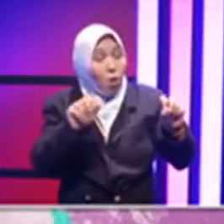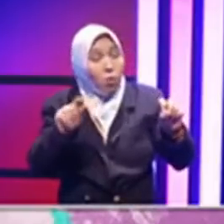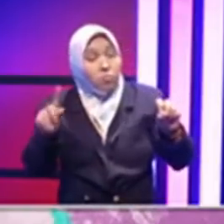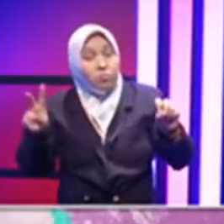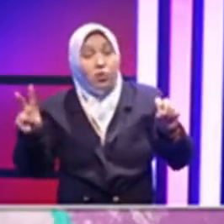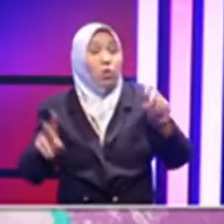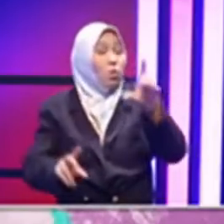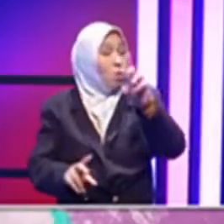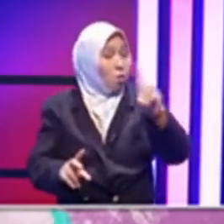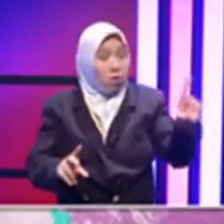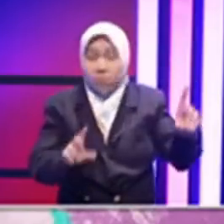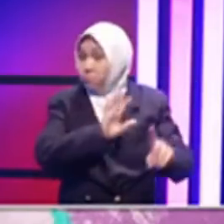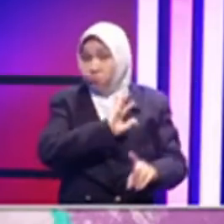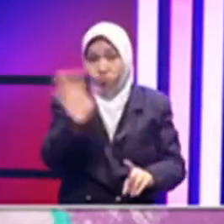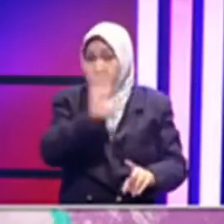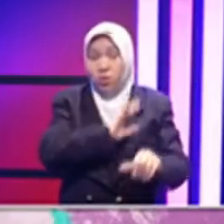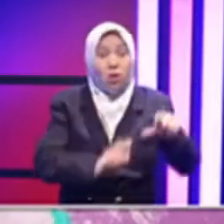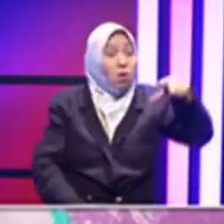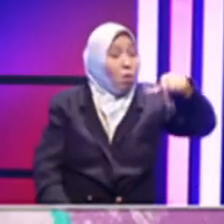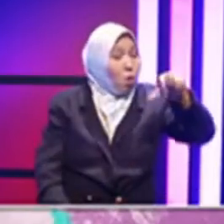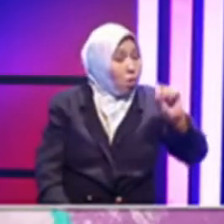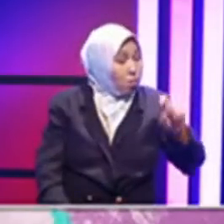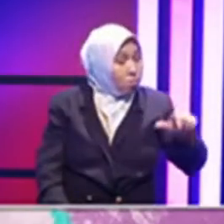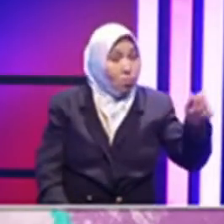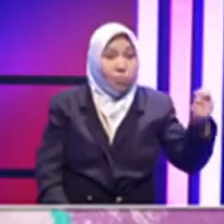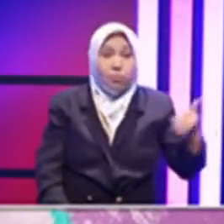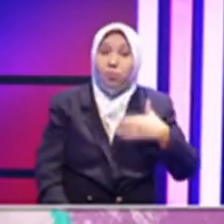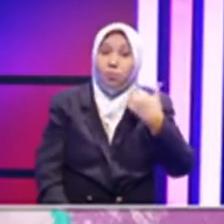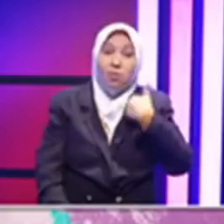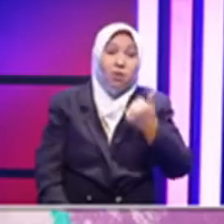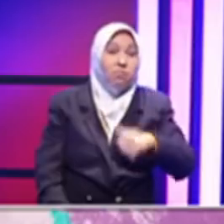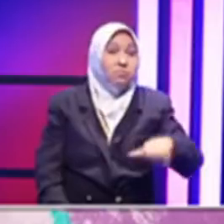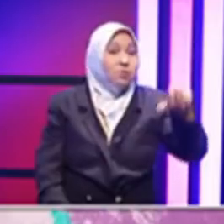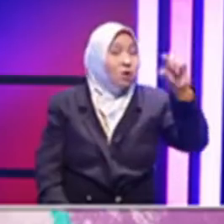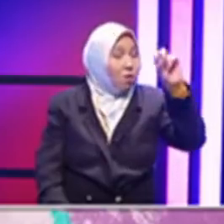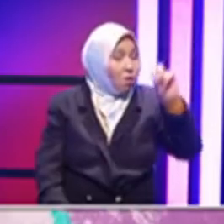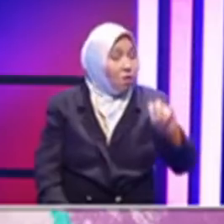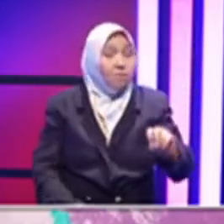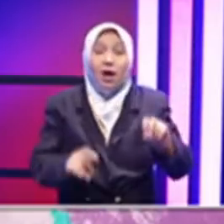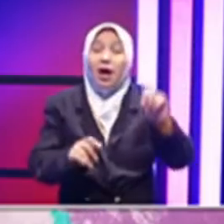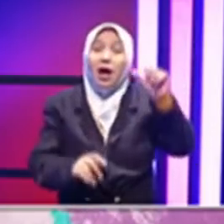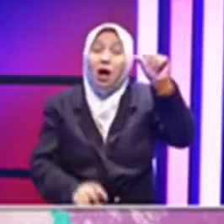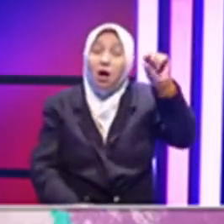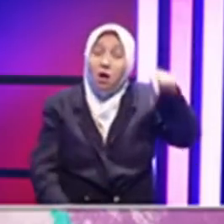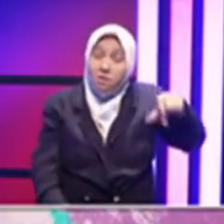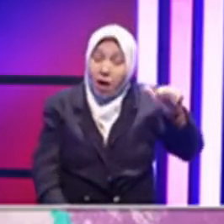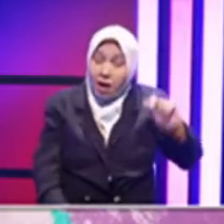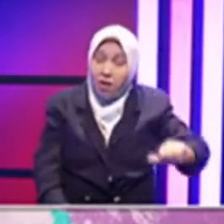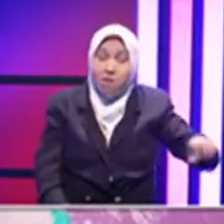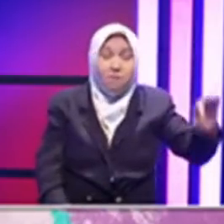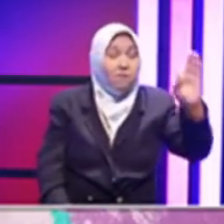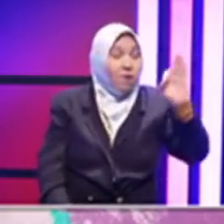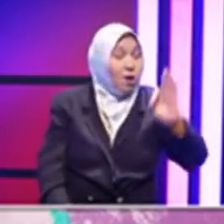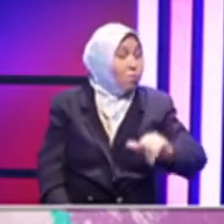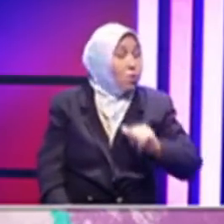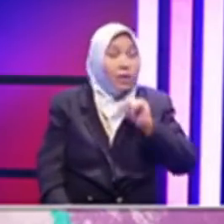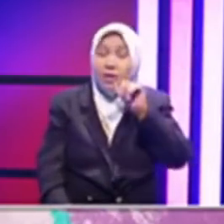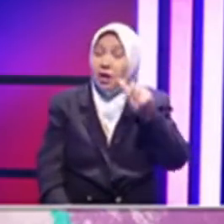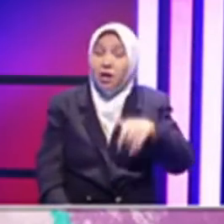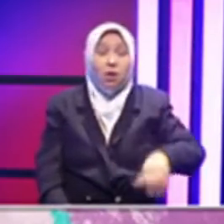qad. Wah, ada baca qalqalah pula, da pula. Di hujung tu adalah qaf alif fa. Bukan qad